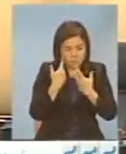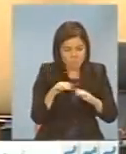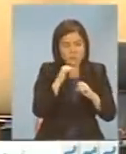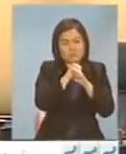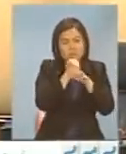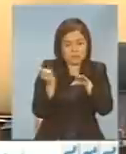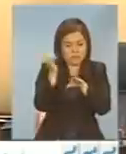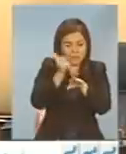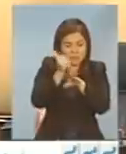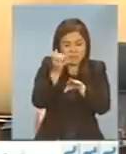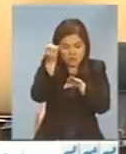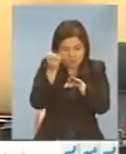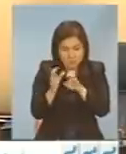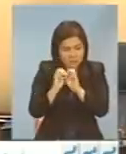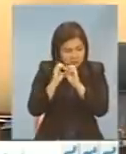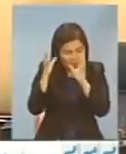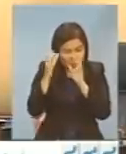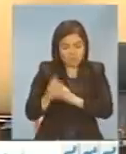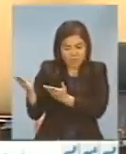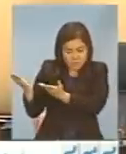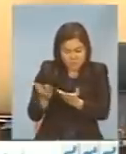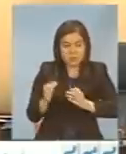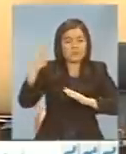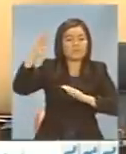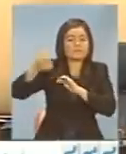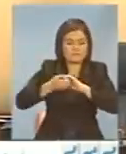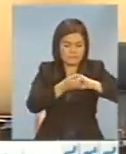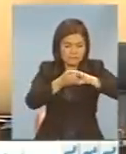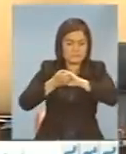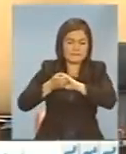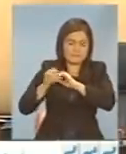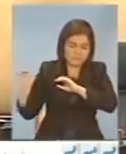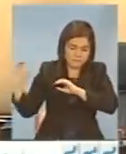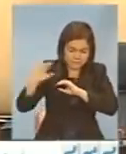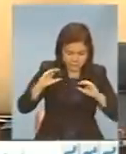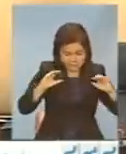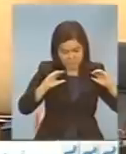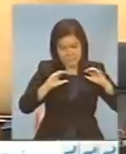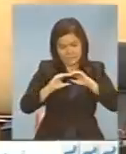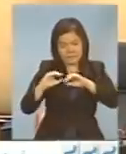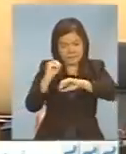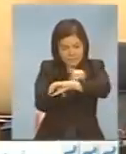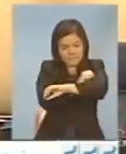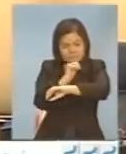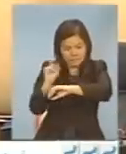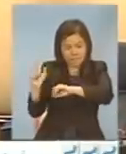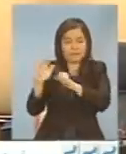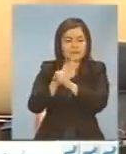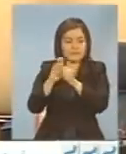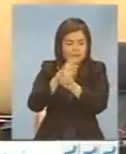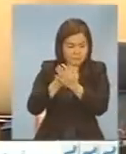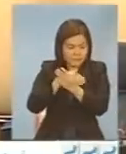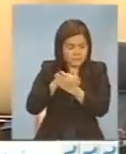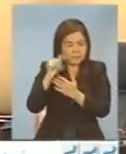อความชัดเจนมากขึ้นเนี่ยผมว่าเราสามารถดึงเอกชนมาร่วมโดยมีผลตอบแทนที่เหมาะสมนะครับแต่ถ้าเราจะเริ่มจ